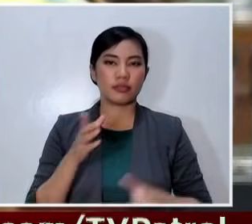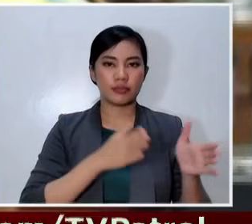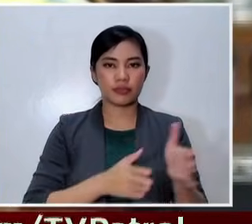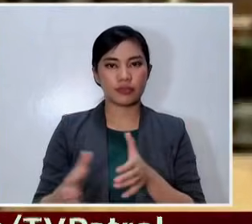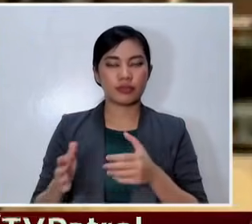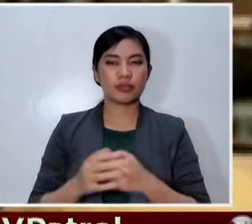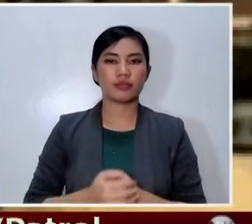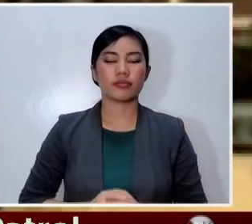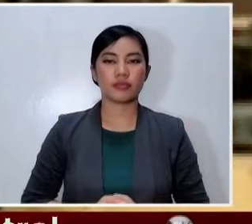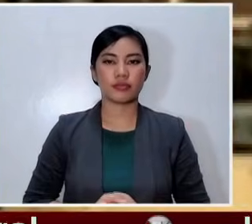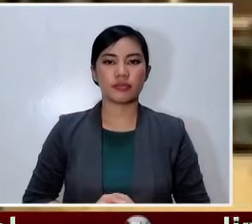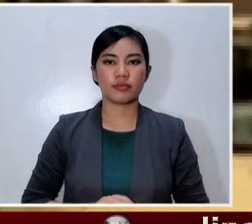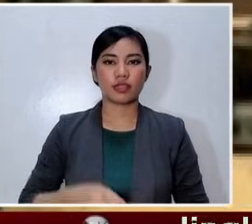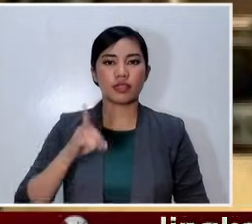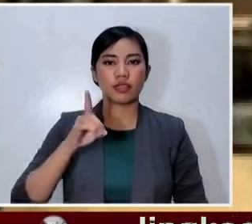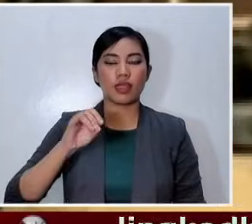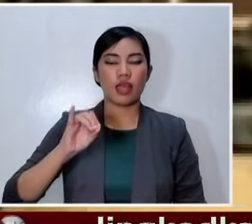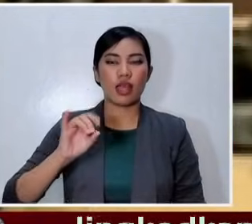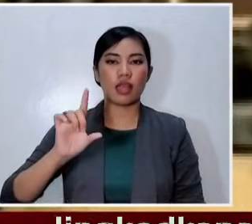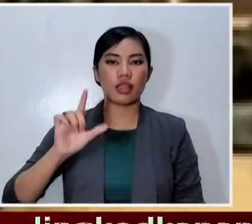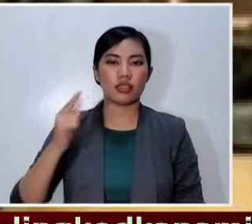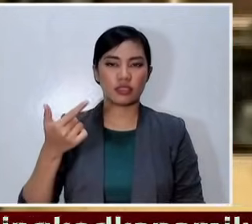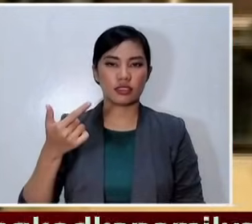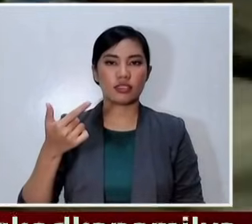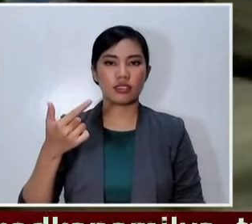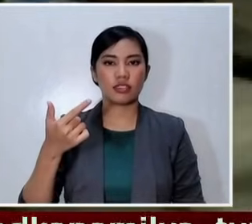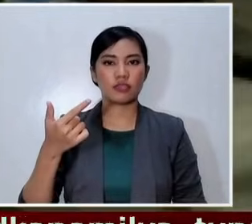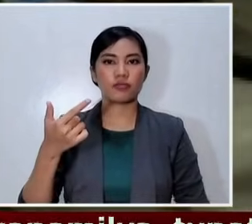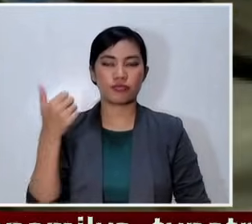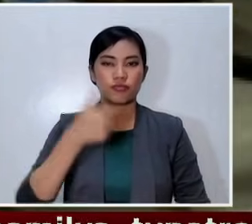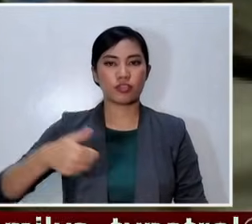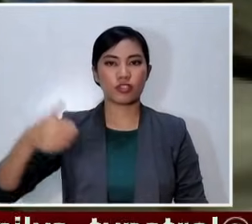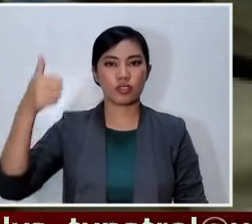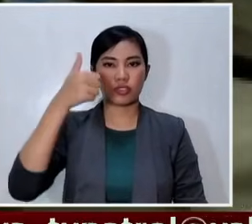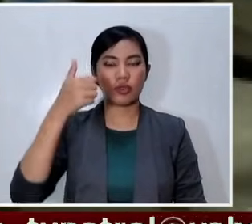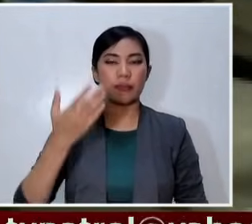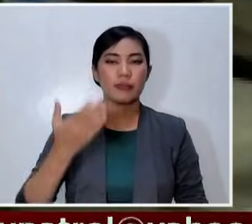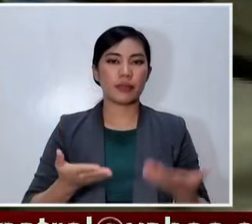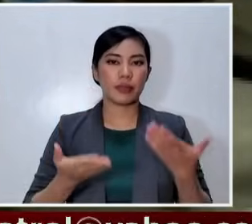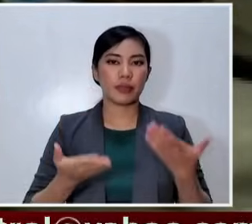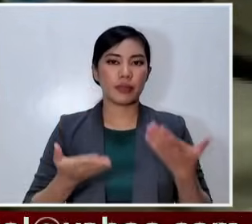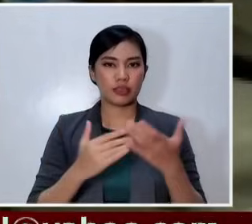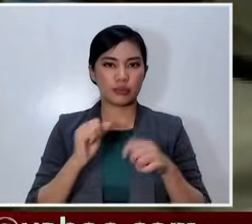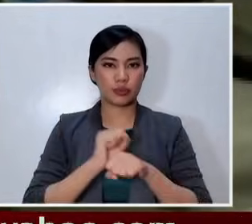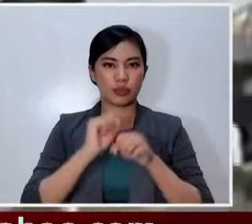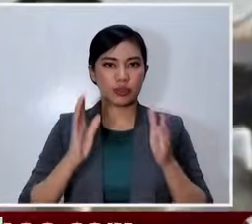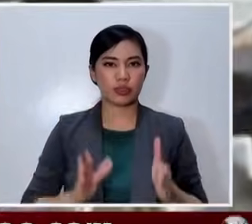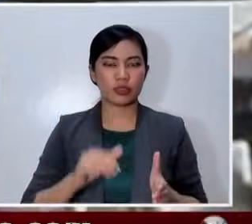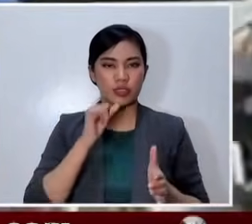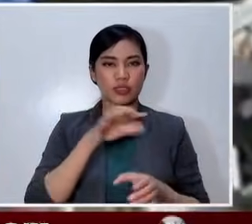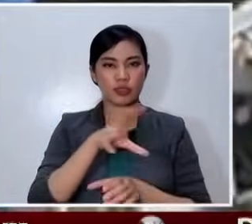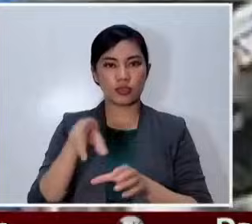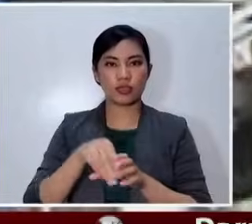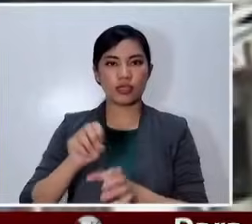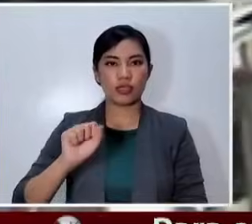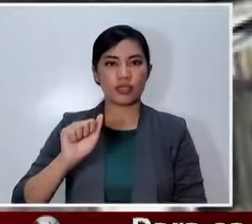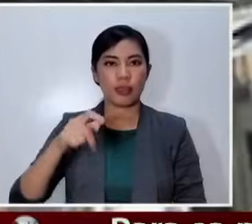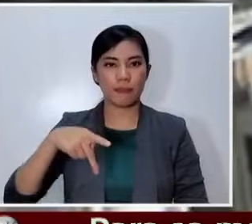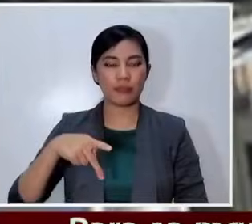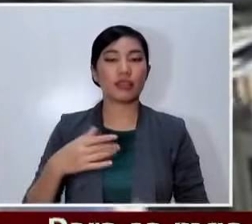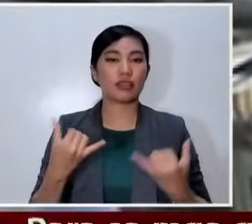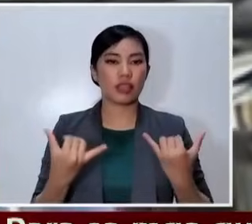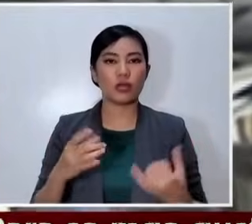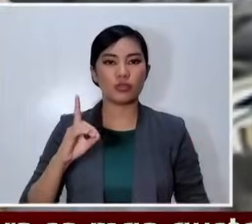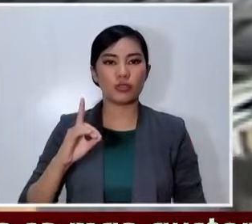Bello, posibleng hindi masakop ng SAP ang ilang manggagawa. Dahil dito, nagbigay ang DOLE ng hiwalay na funding